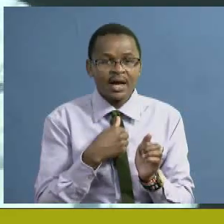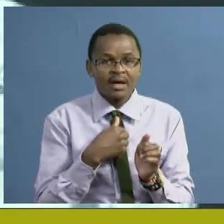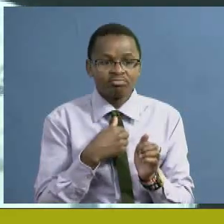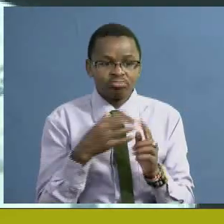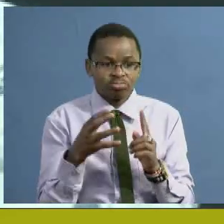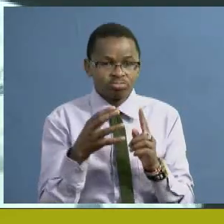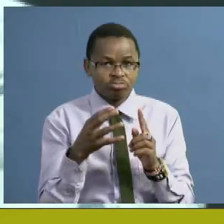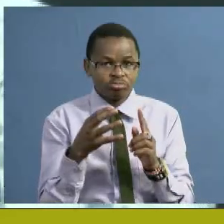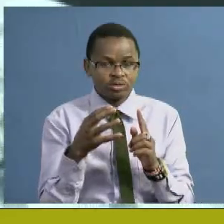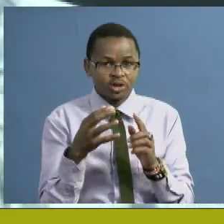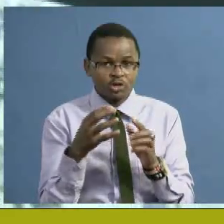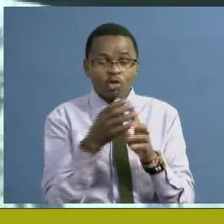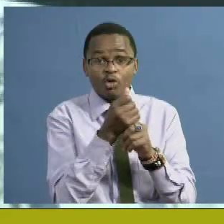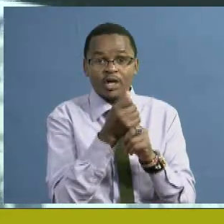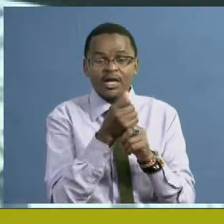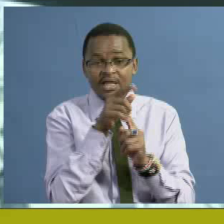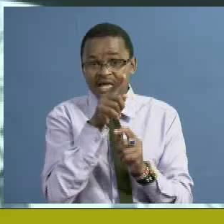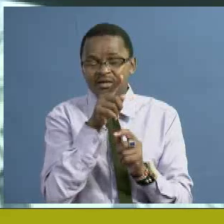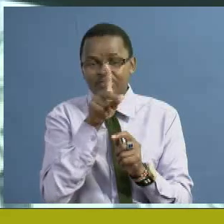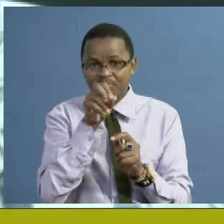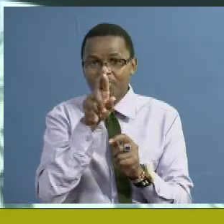acquired for the start of the port,